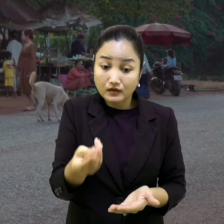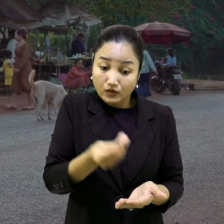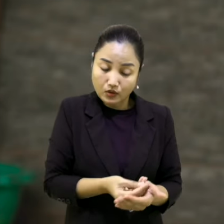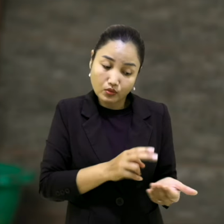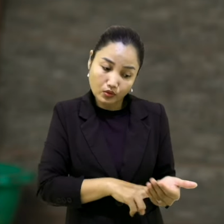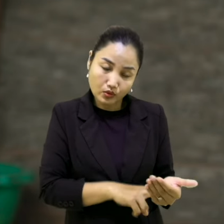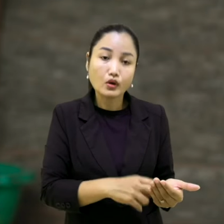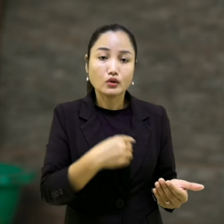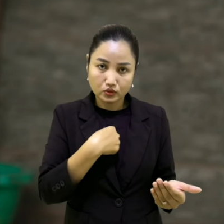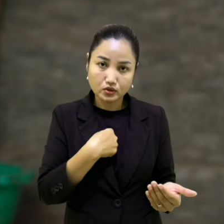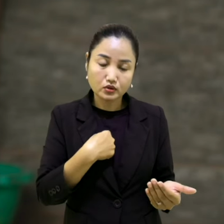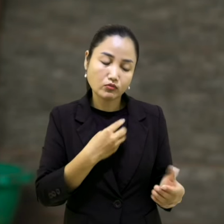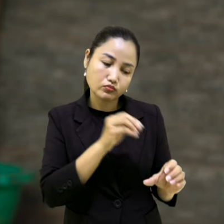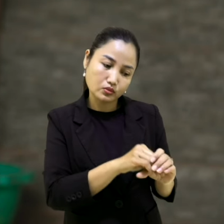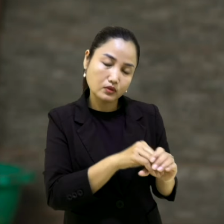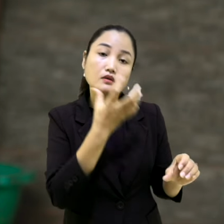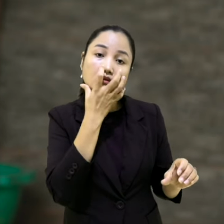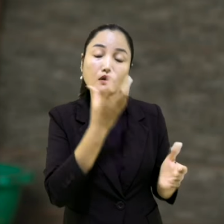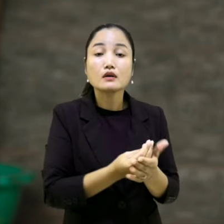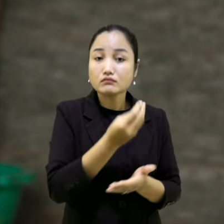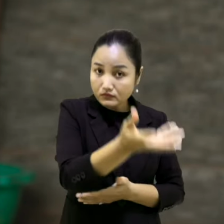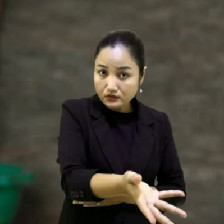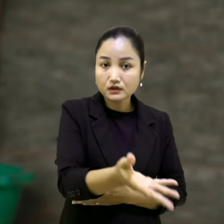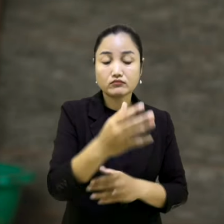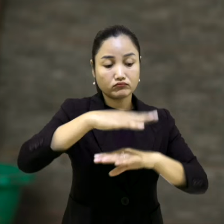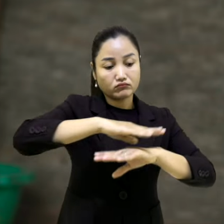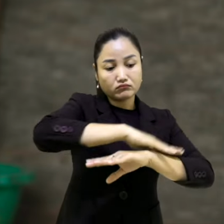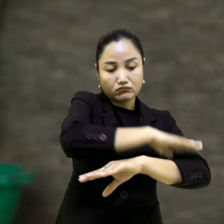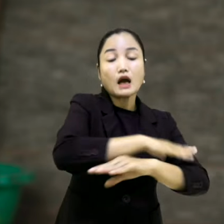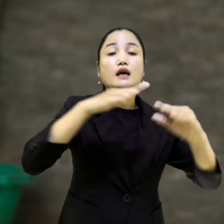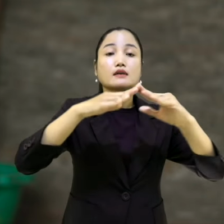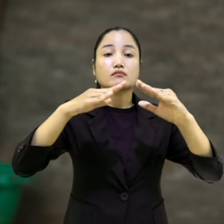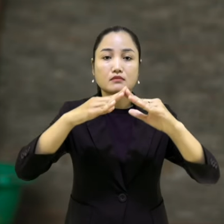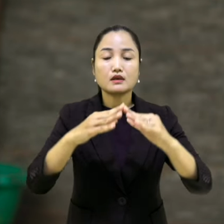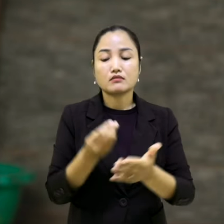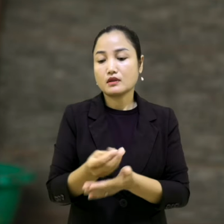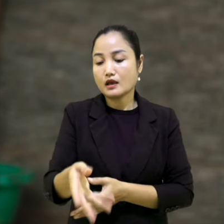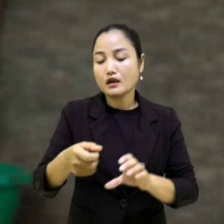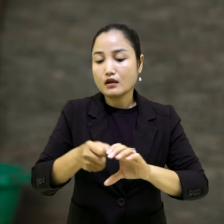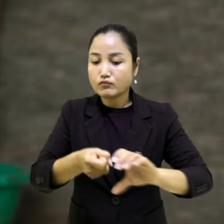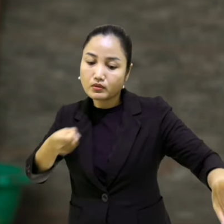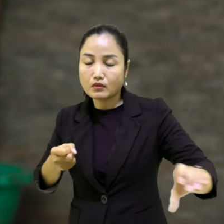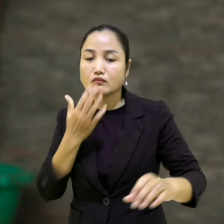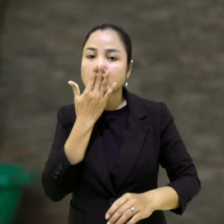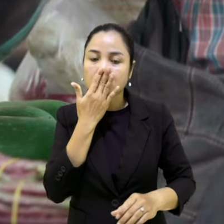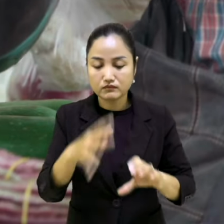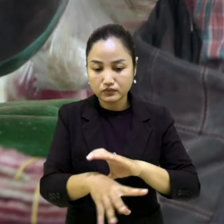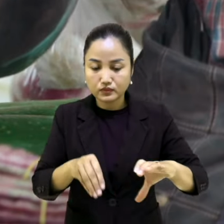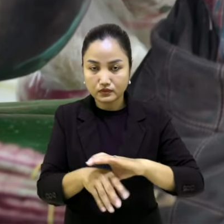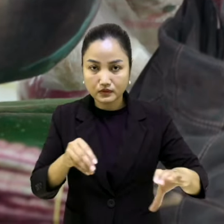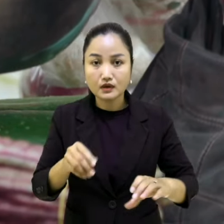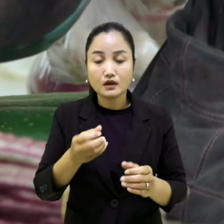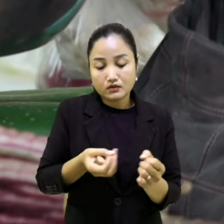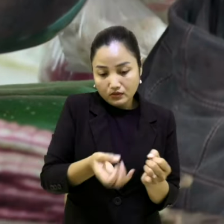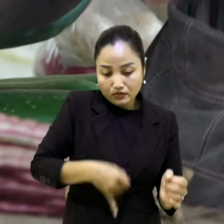lôi chum nâu châu máu coi nhầm á xàm tinh đại bọ te te nhầy đôi chieng mà sơn bồm tật quạp cô